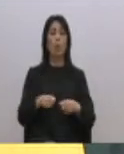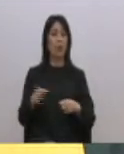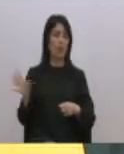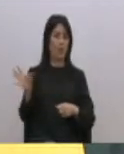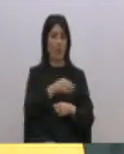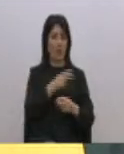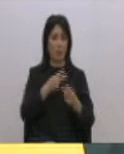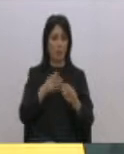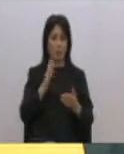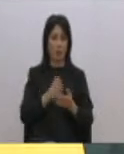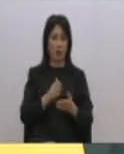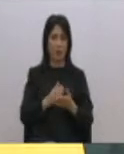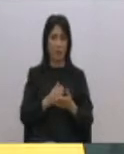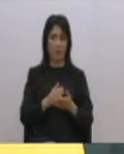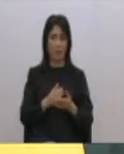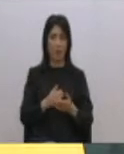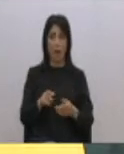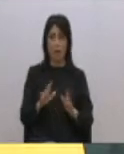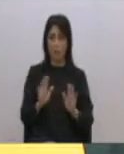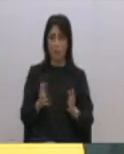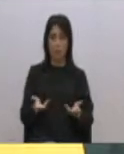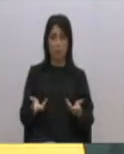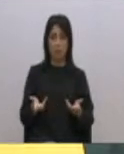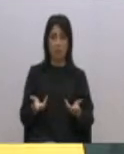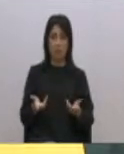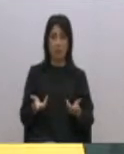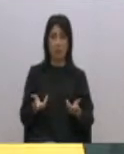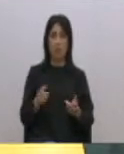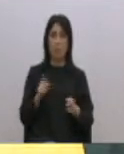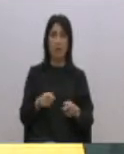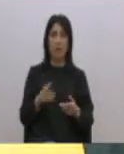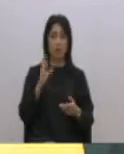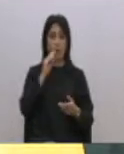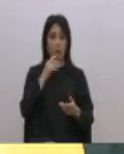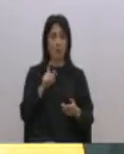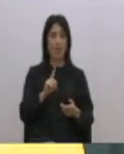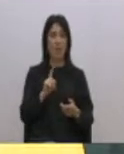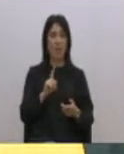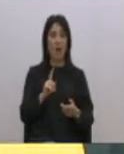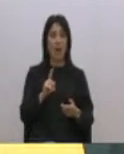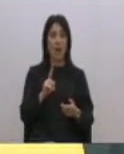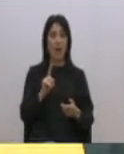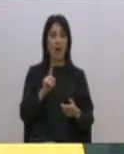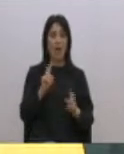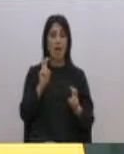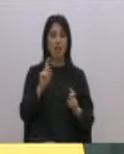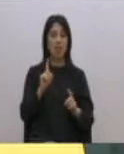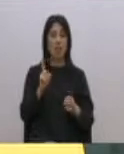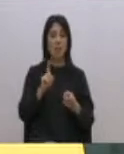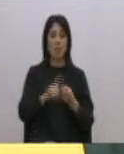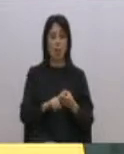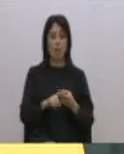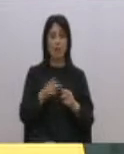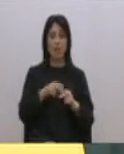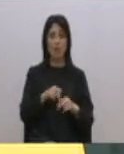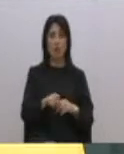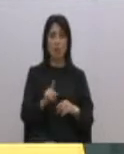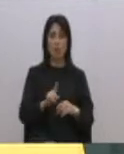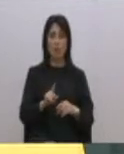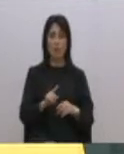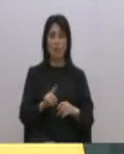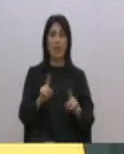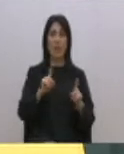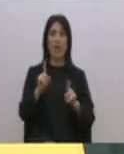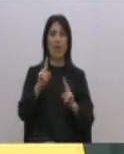patim rebs aukt. Tam, amšem tkhovaši, anu, mašin rodisan, ranišnit, dar asuna da ukavšir des isrom,